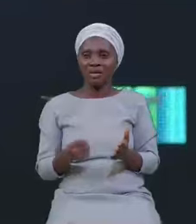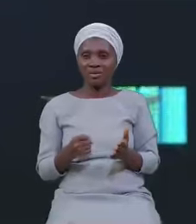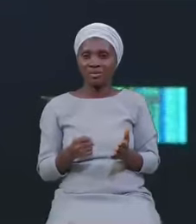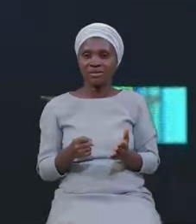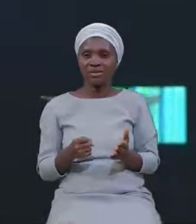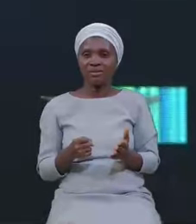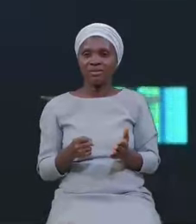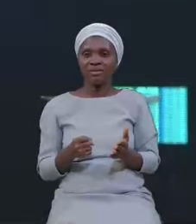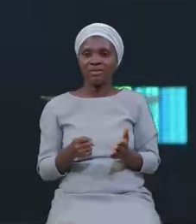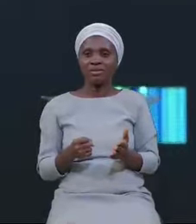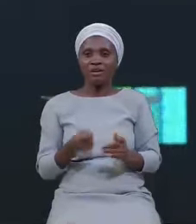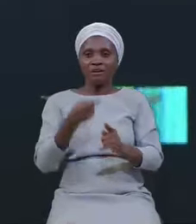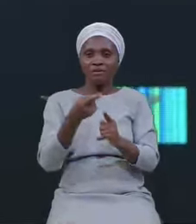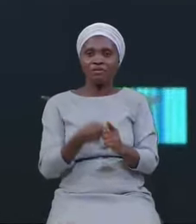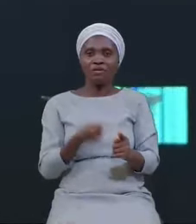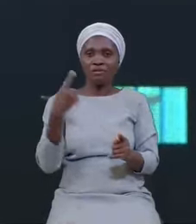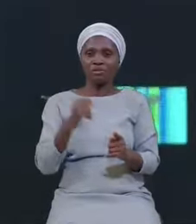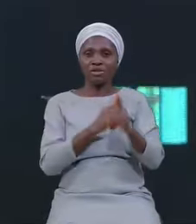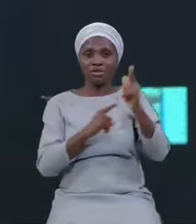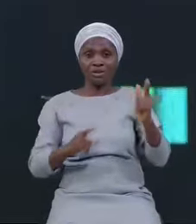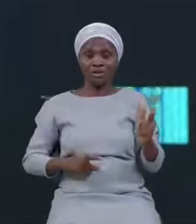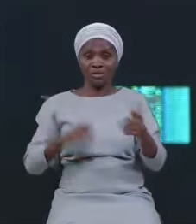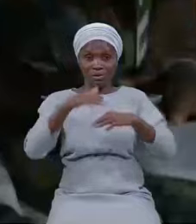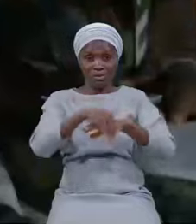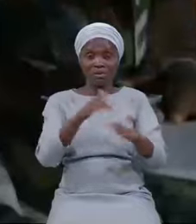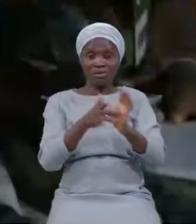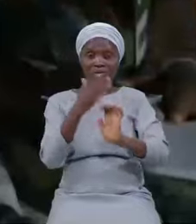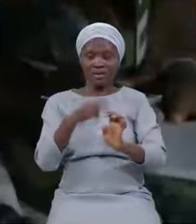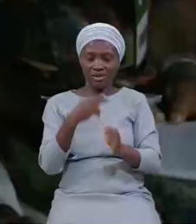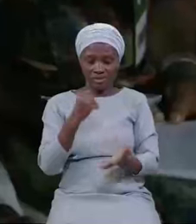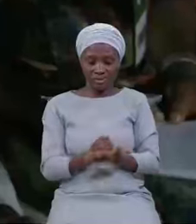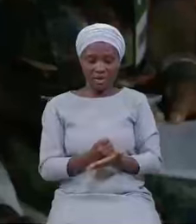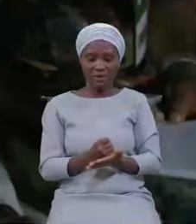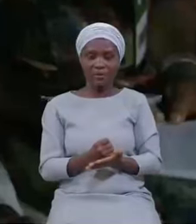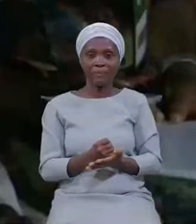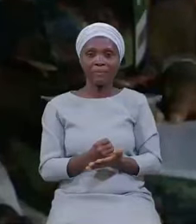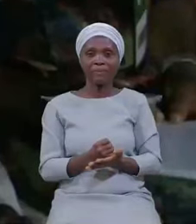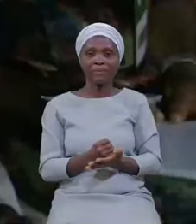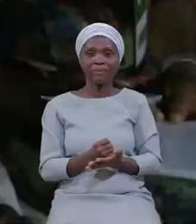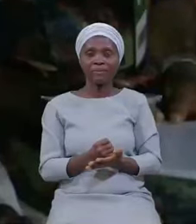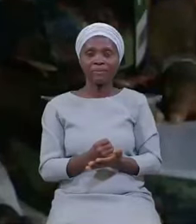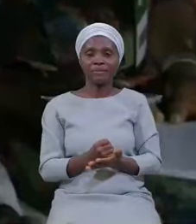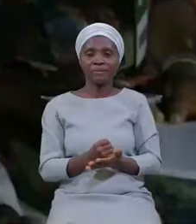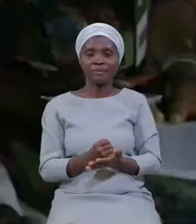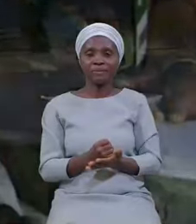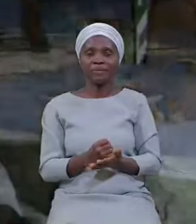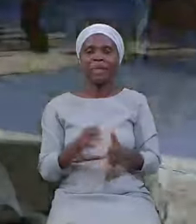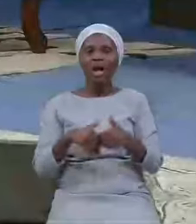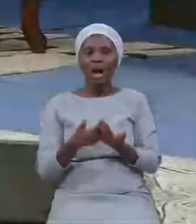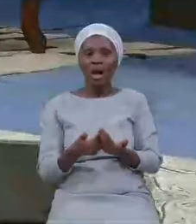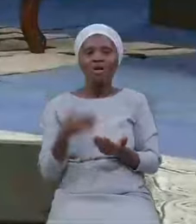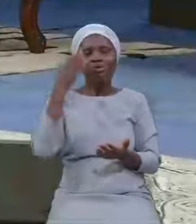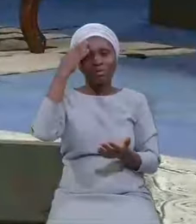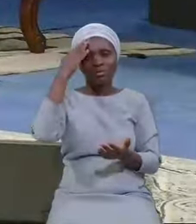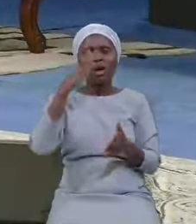du Seigneur ce soir au nom de Jésus. Comment savons-nous? Comment sommes-nous sûrs que